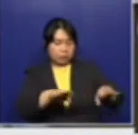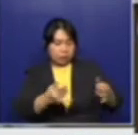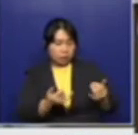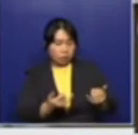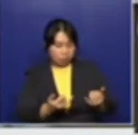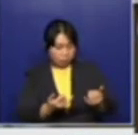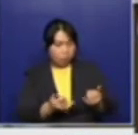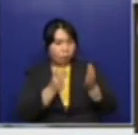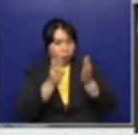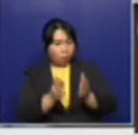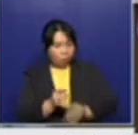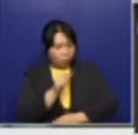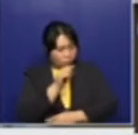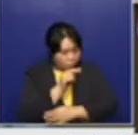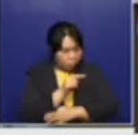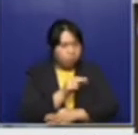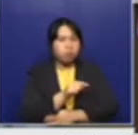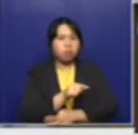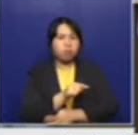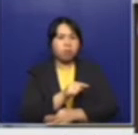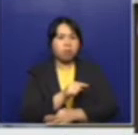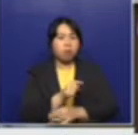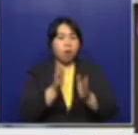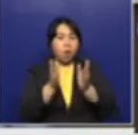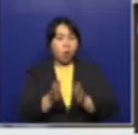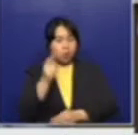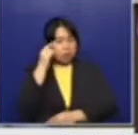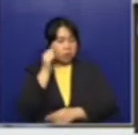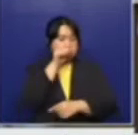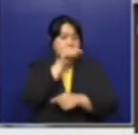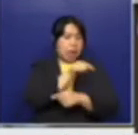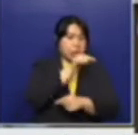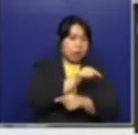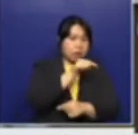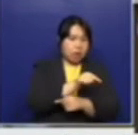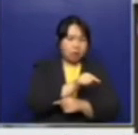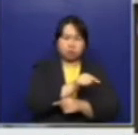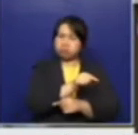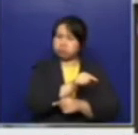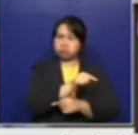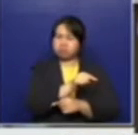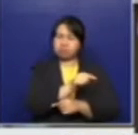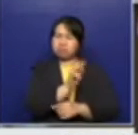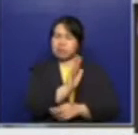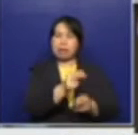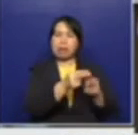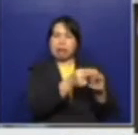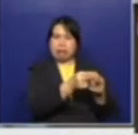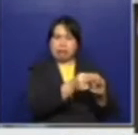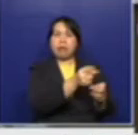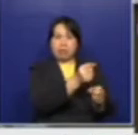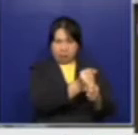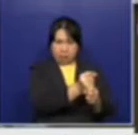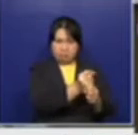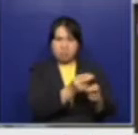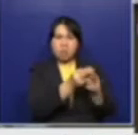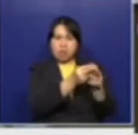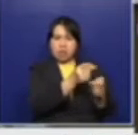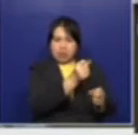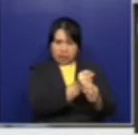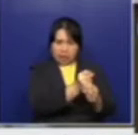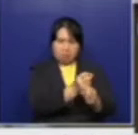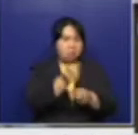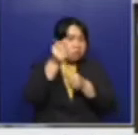นี้มีคนอยู่เบื้องหลังมีอะไรต่างๆนี่ผมไม่เชื่อฮะกระบวนการการต่